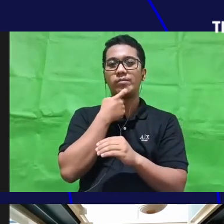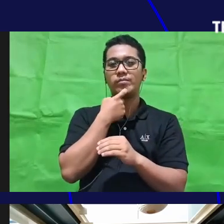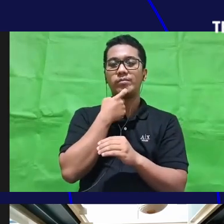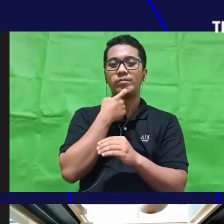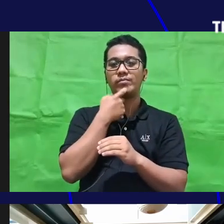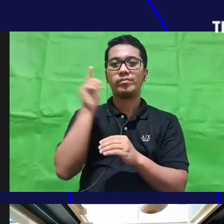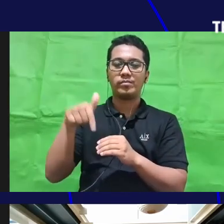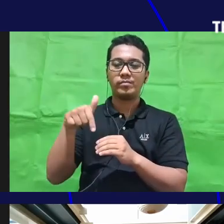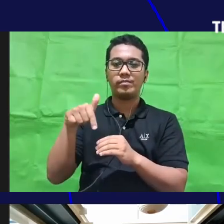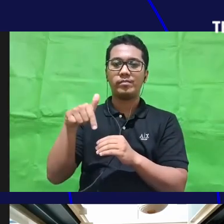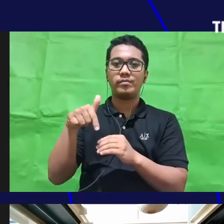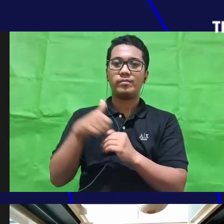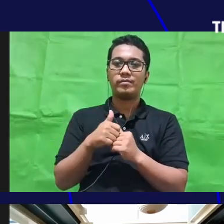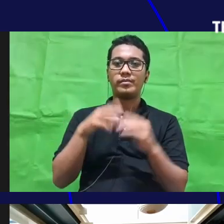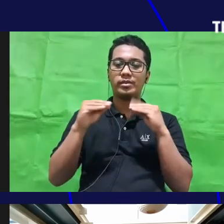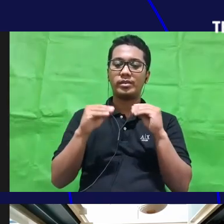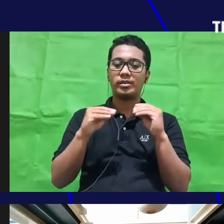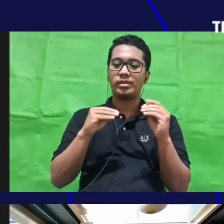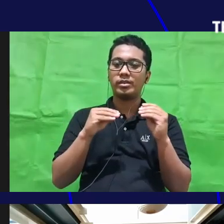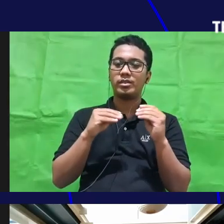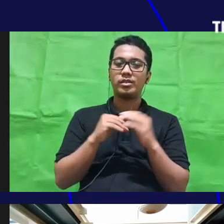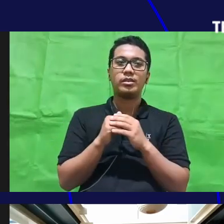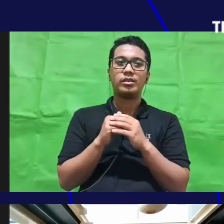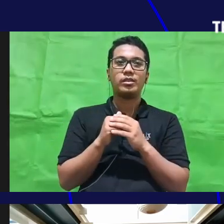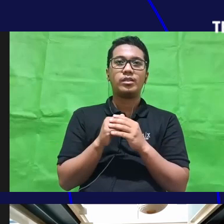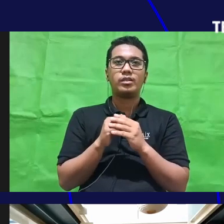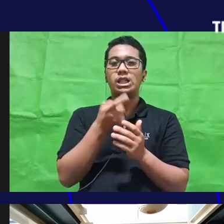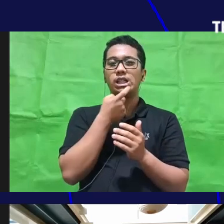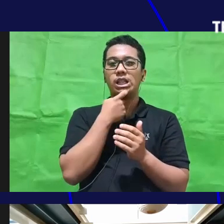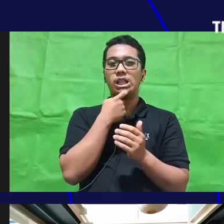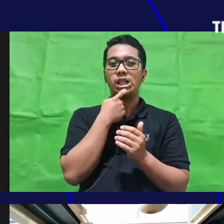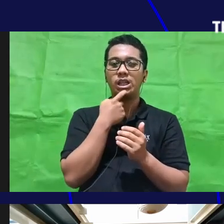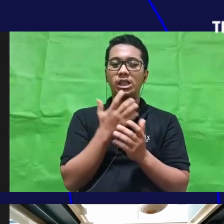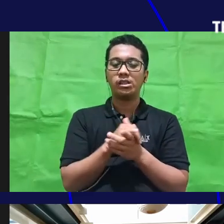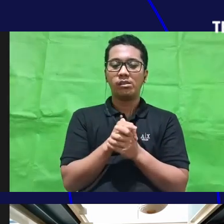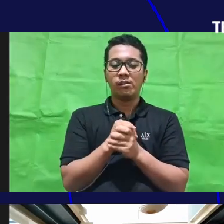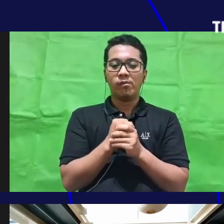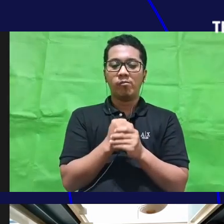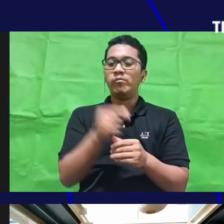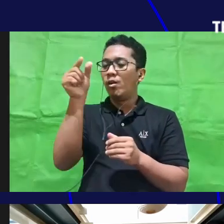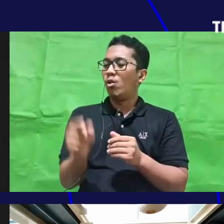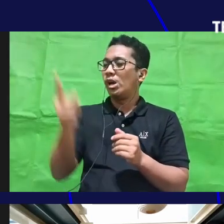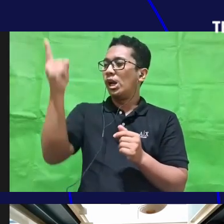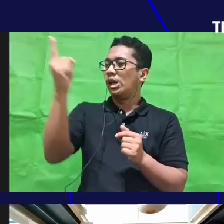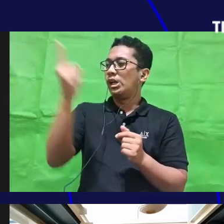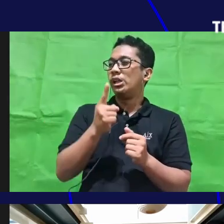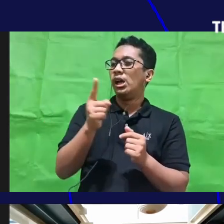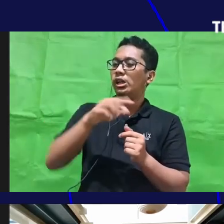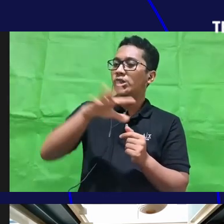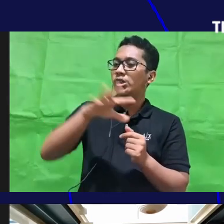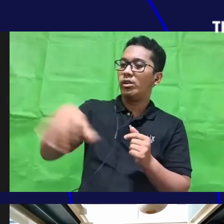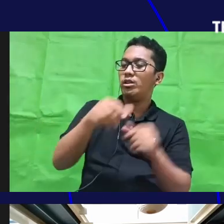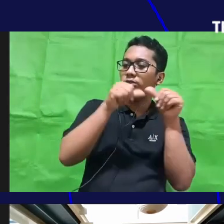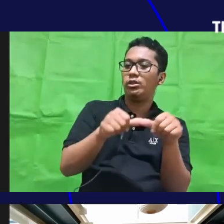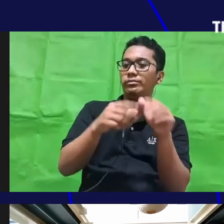klise tentang apa orang datang ke sebuah lokasi kemudian melakukan tindakan atau apa